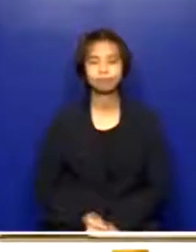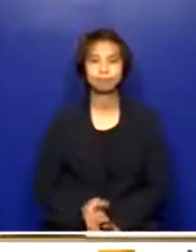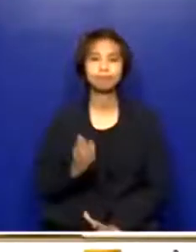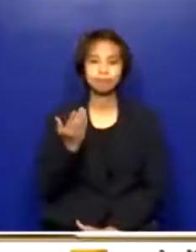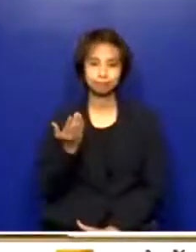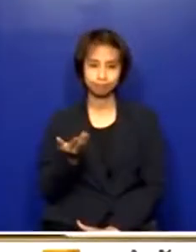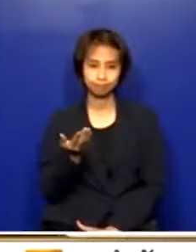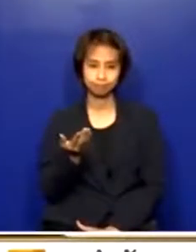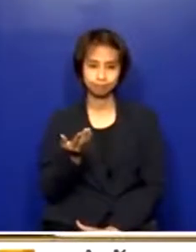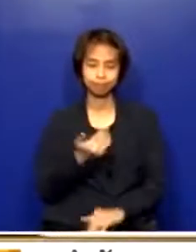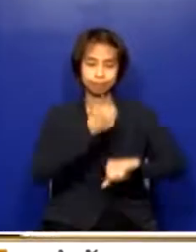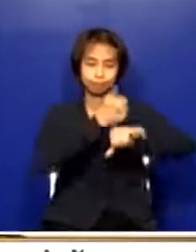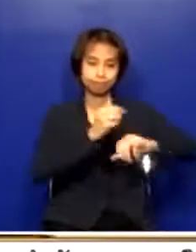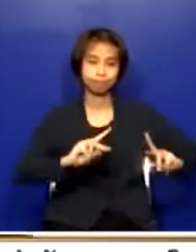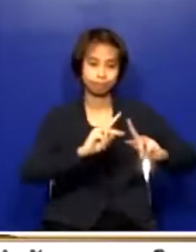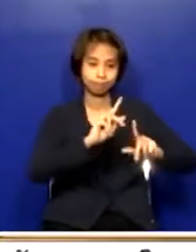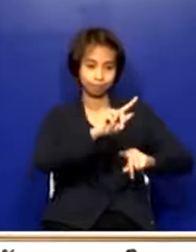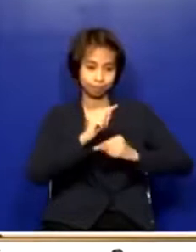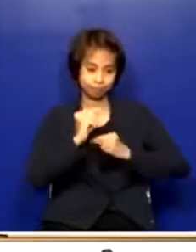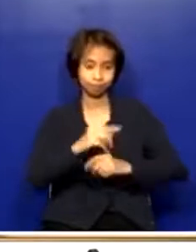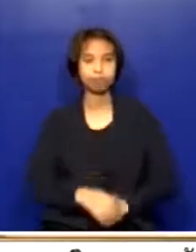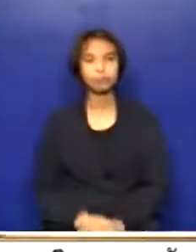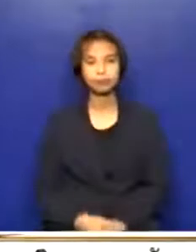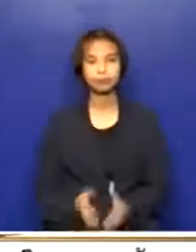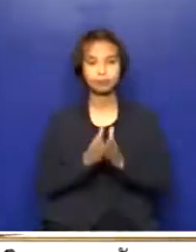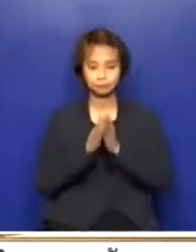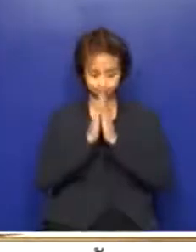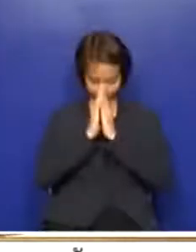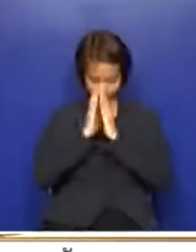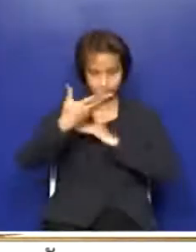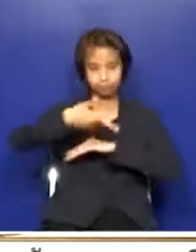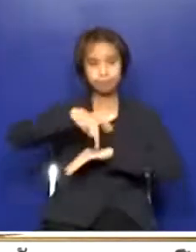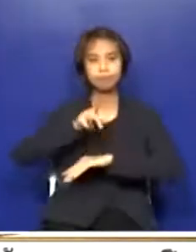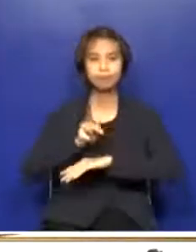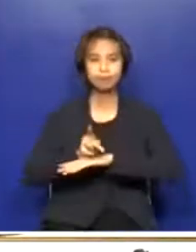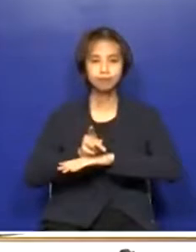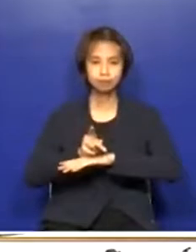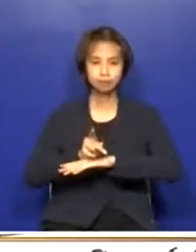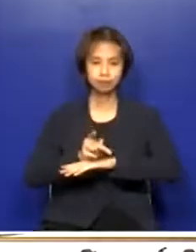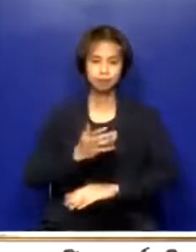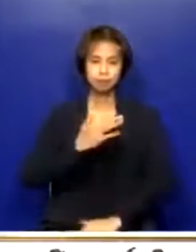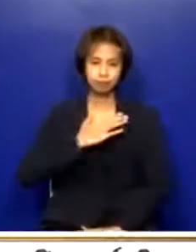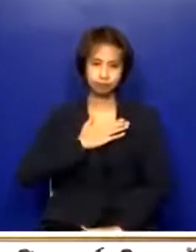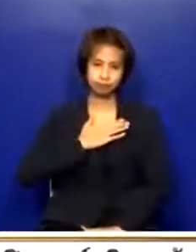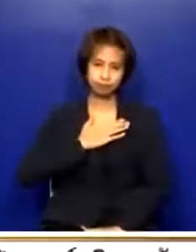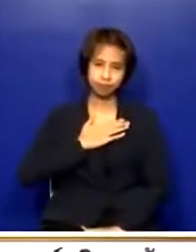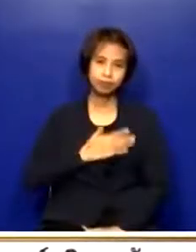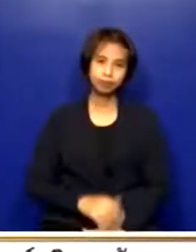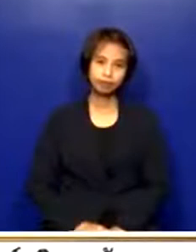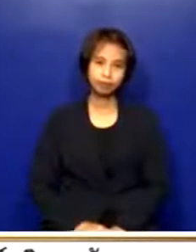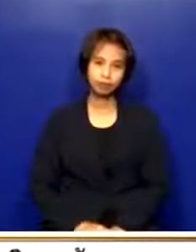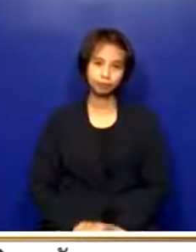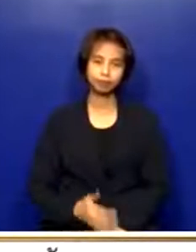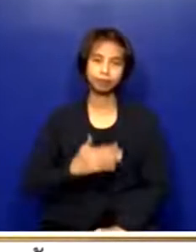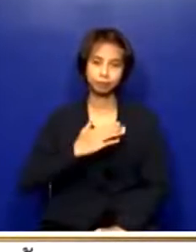ตัวมัติ จุดีตอบครับกระเปรียนท่านปธานภาผู้แท Así รัดอล ที่ขอรบครับก็ผม ใุดีครเริกใ